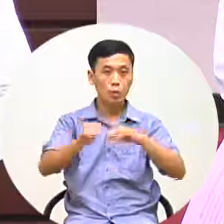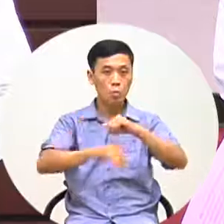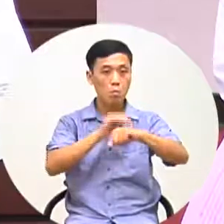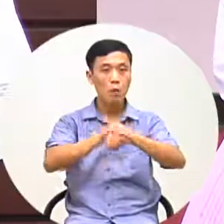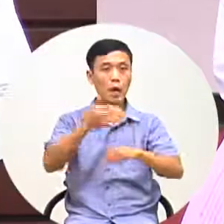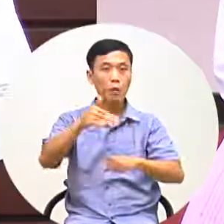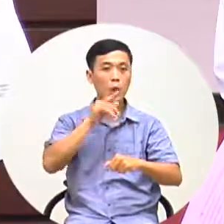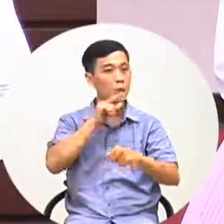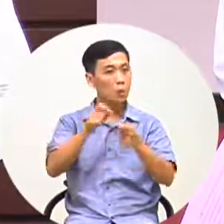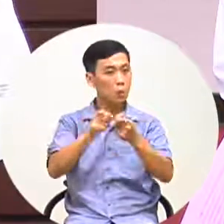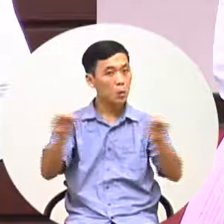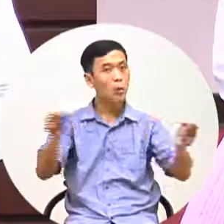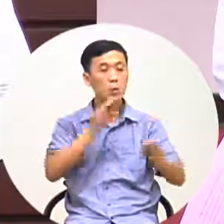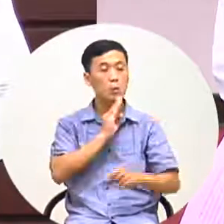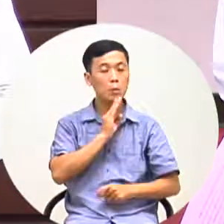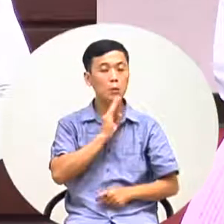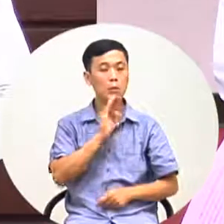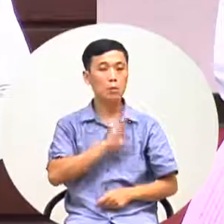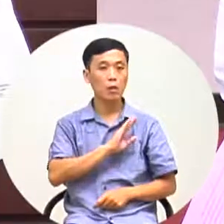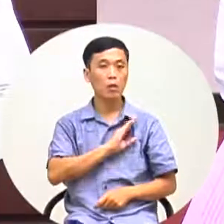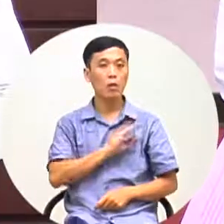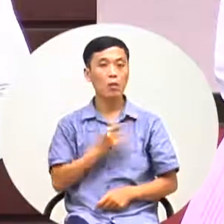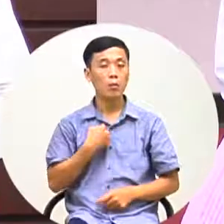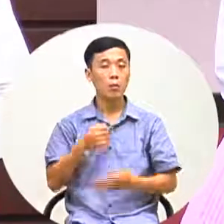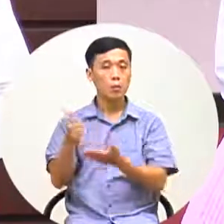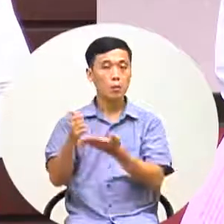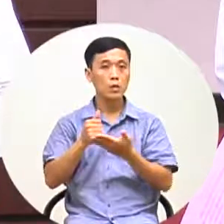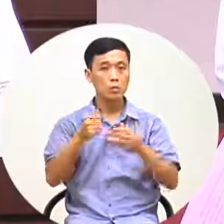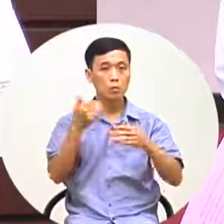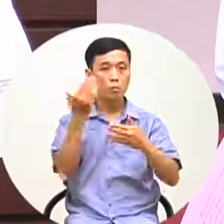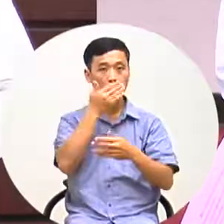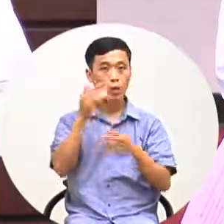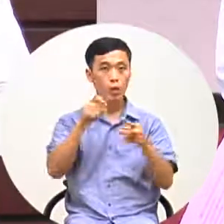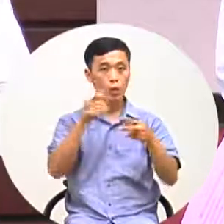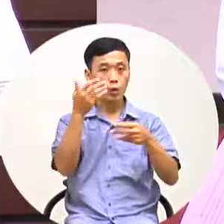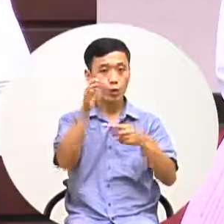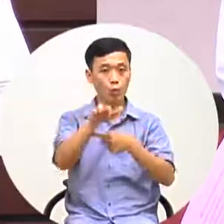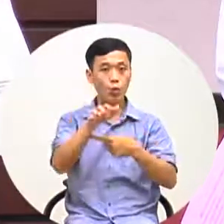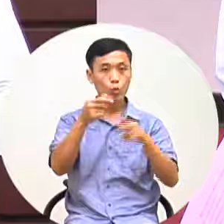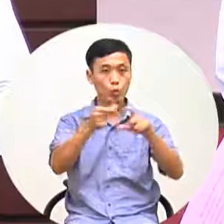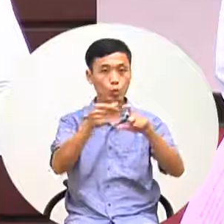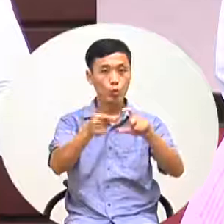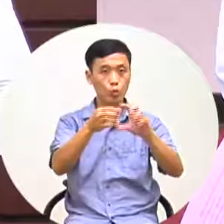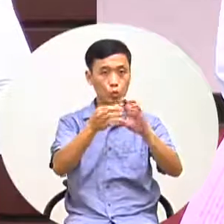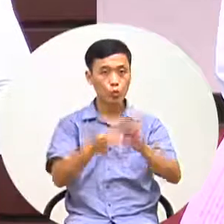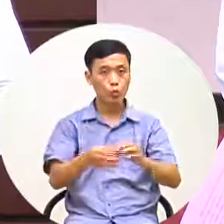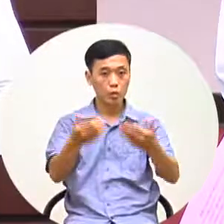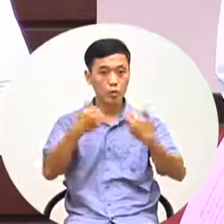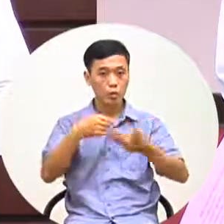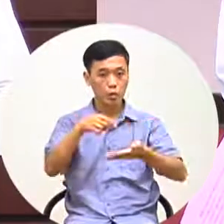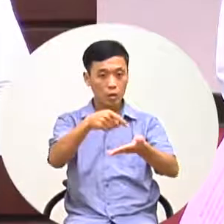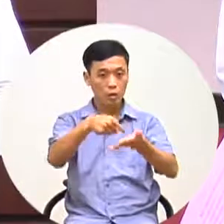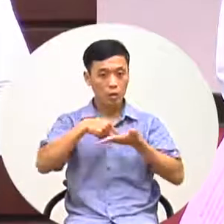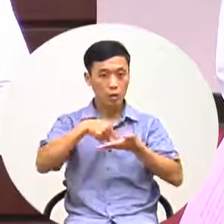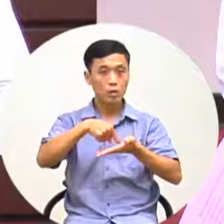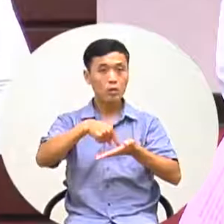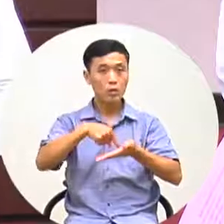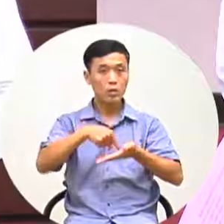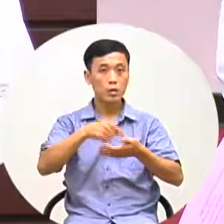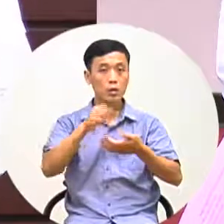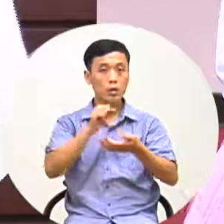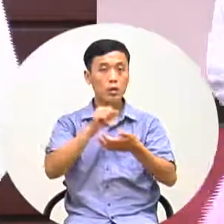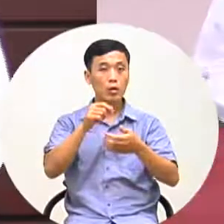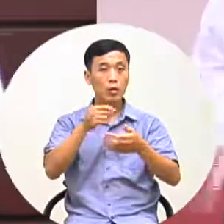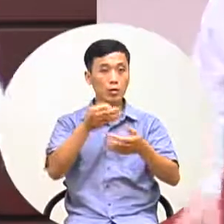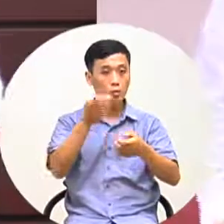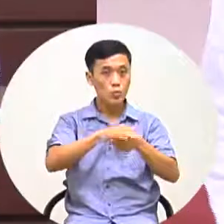请美浓区公所赶快来报灾准金，那我们也请会请信公处来协助美浓区公所，